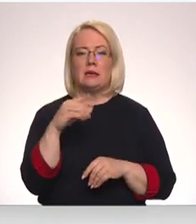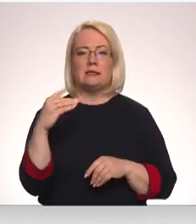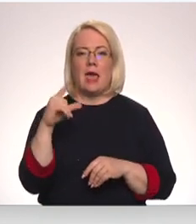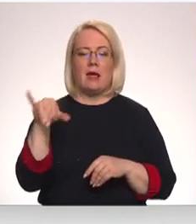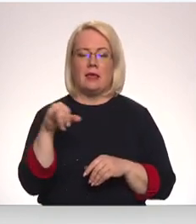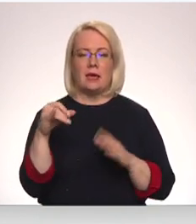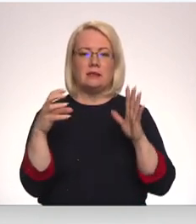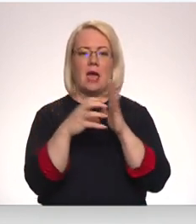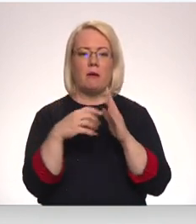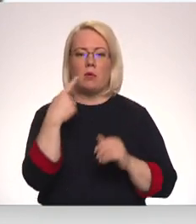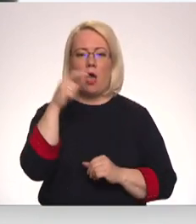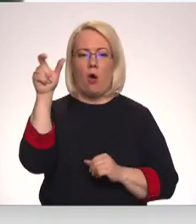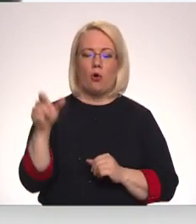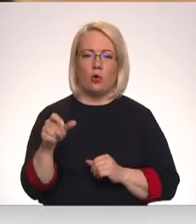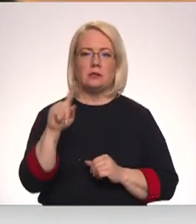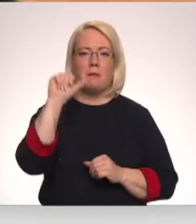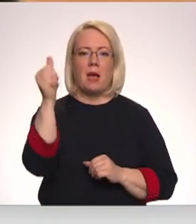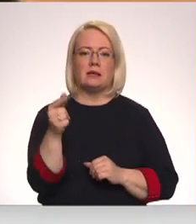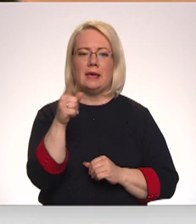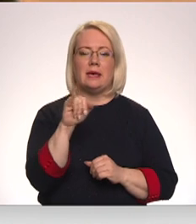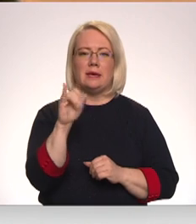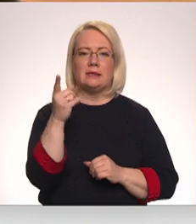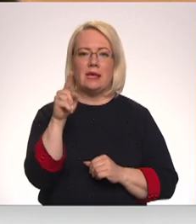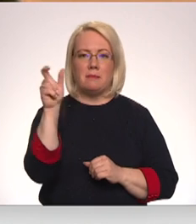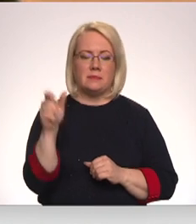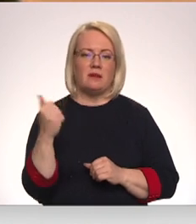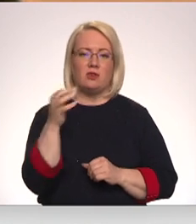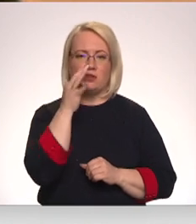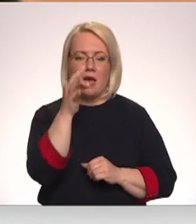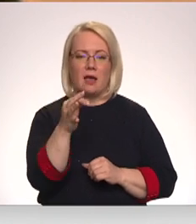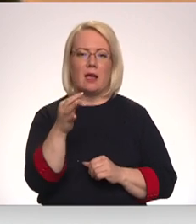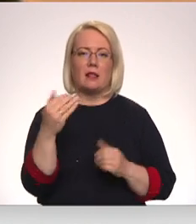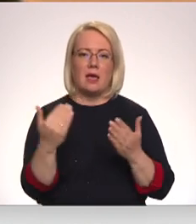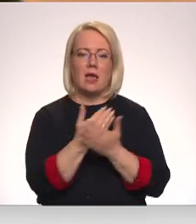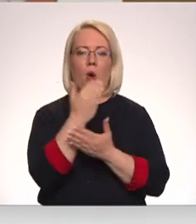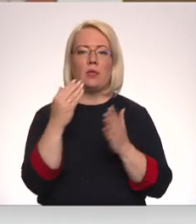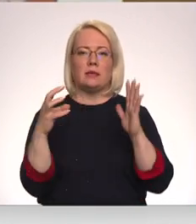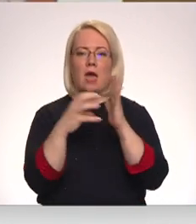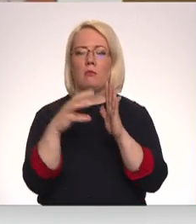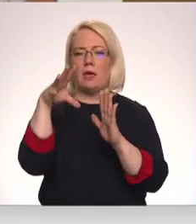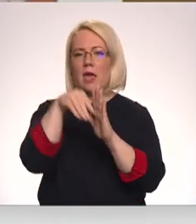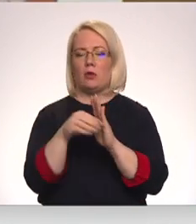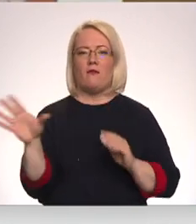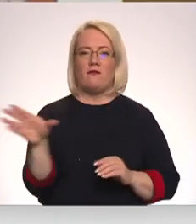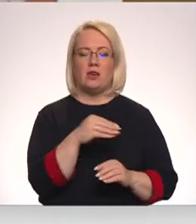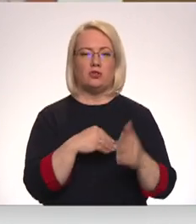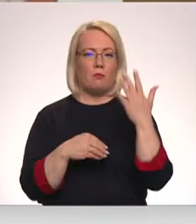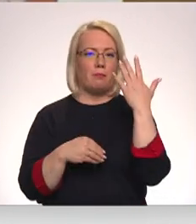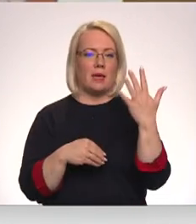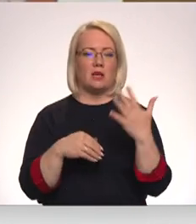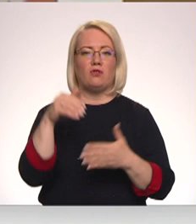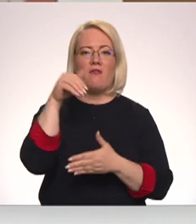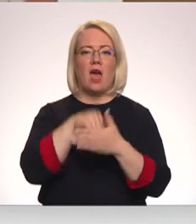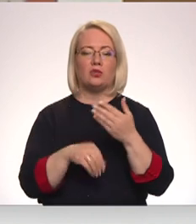ir mākslinieks Edgars Sims. Viņš skaidro, ka bija svarīgi, lai jaunais ģerbonis dabiski iekļautos visu piecu vēsturisko